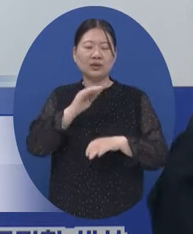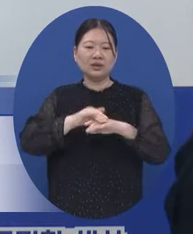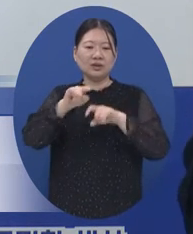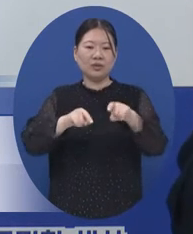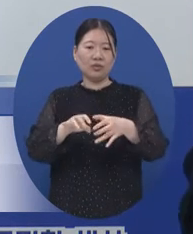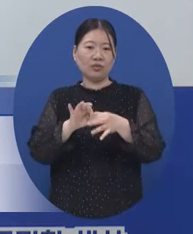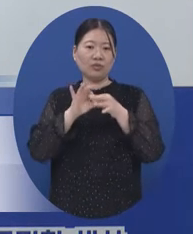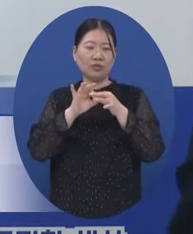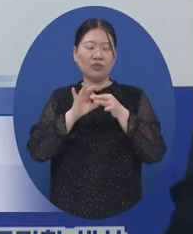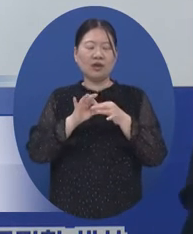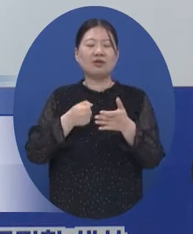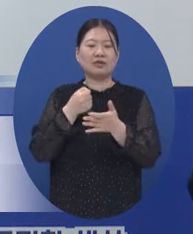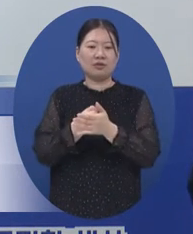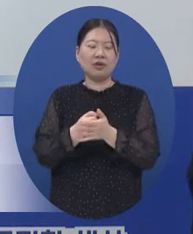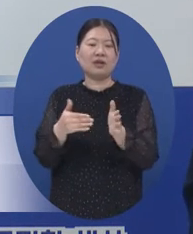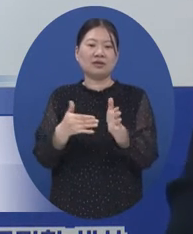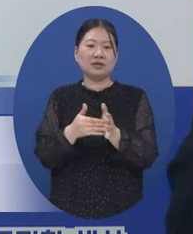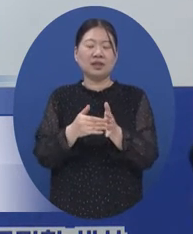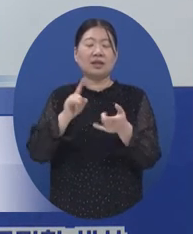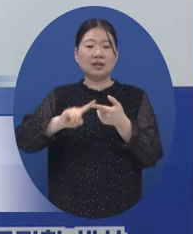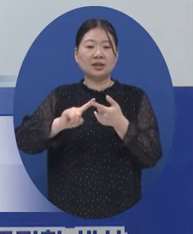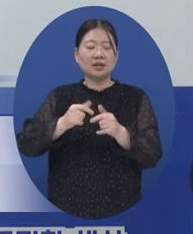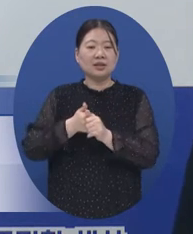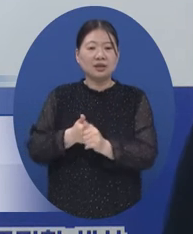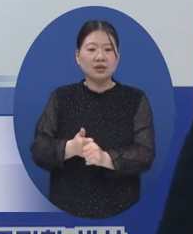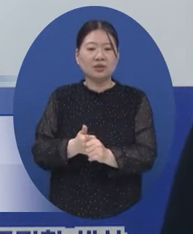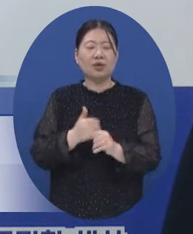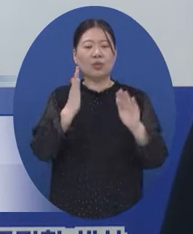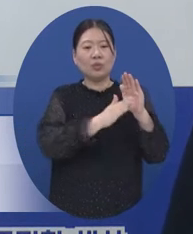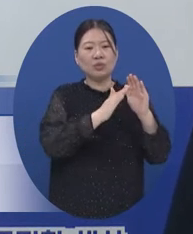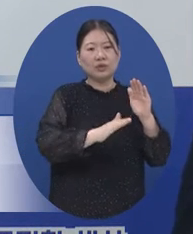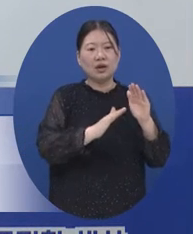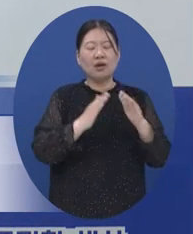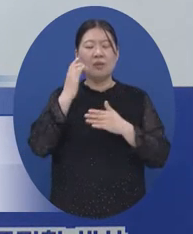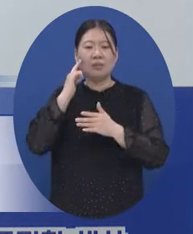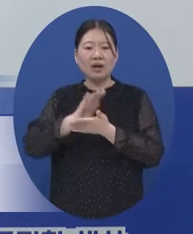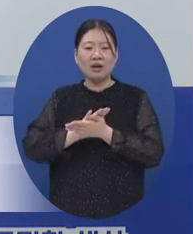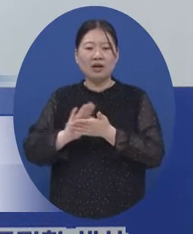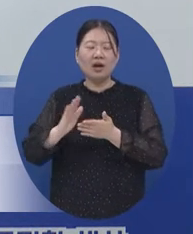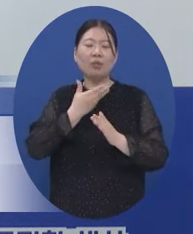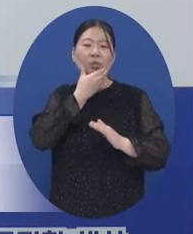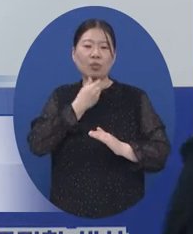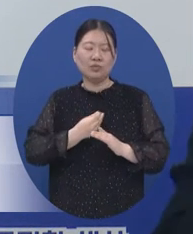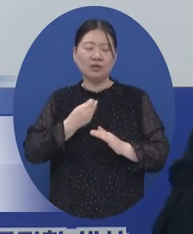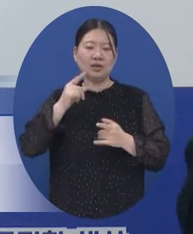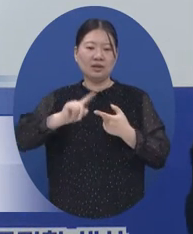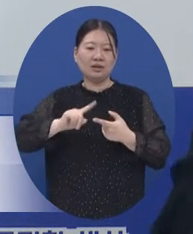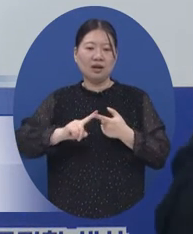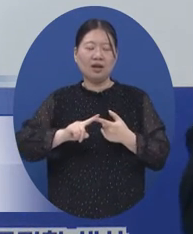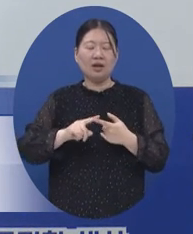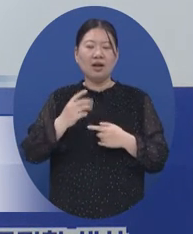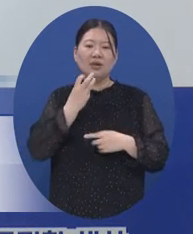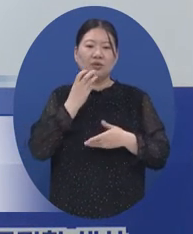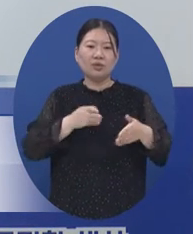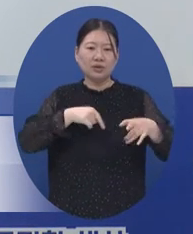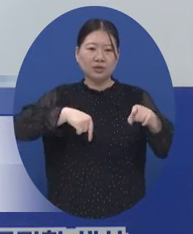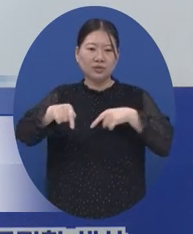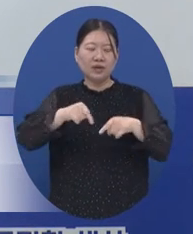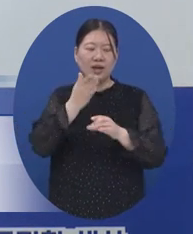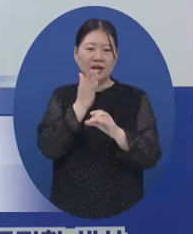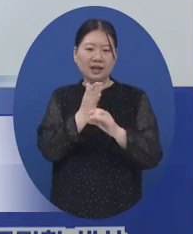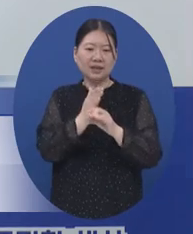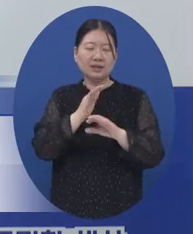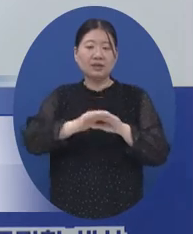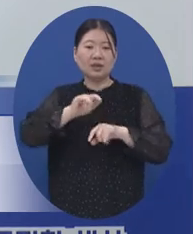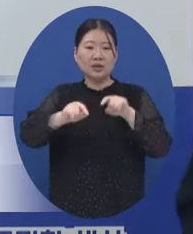실현으로 정하였으며, 이는 공정, 평화, 복지라는 도정 핵심 가치를